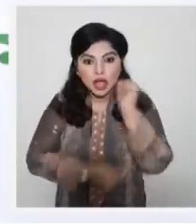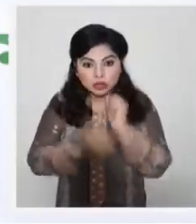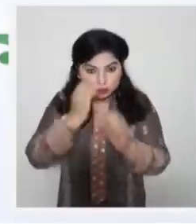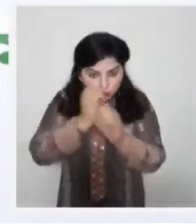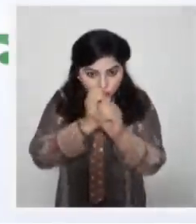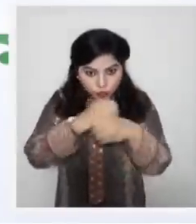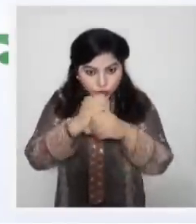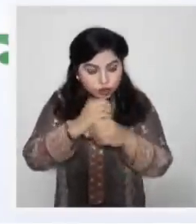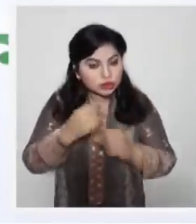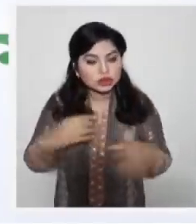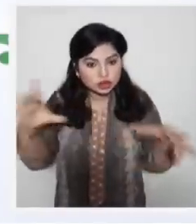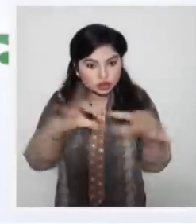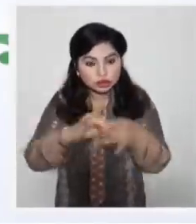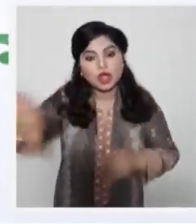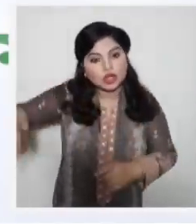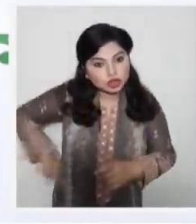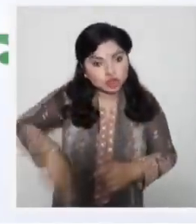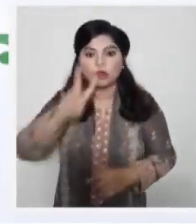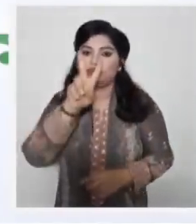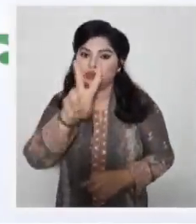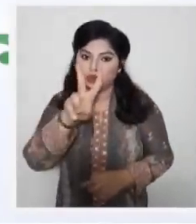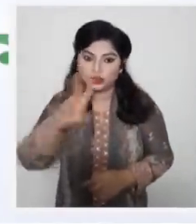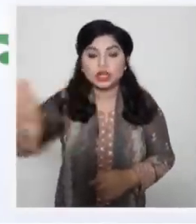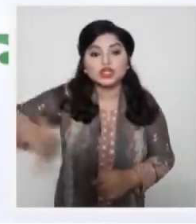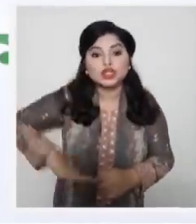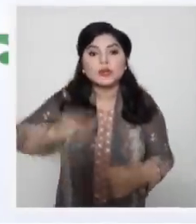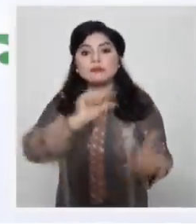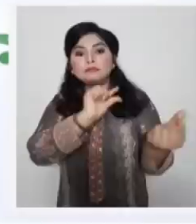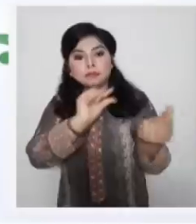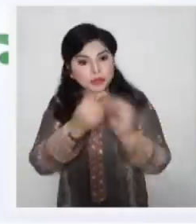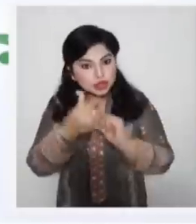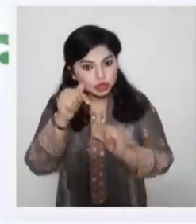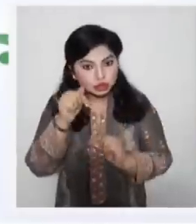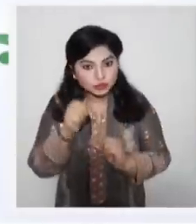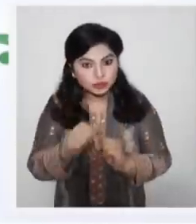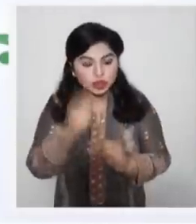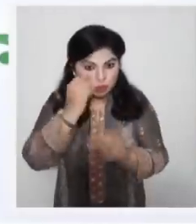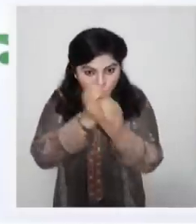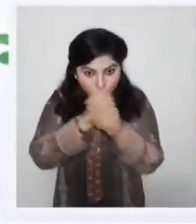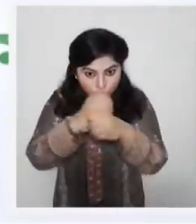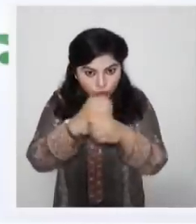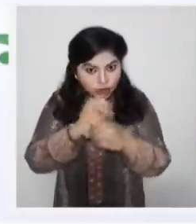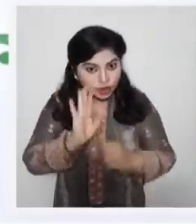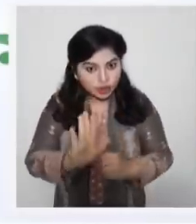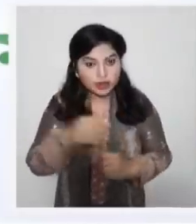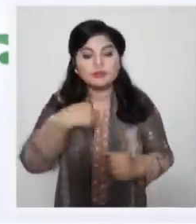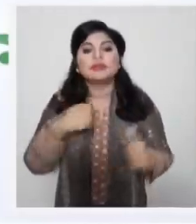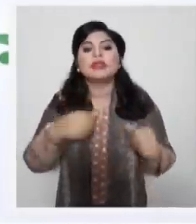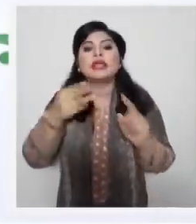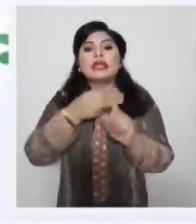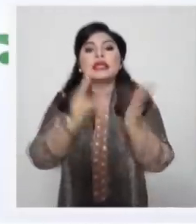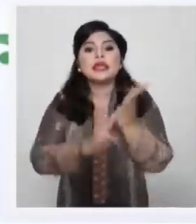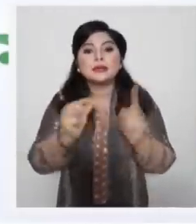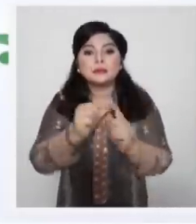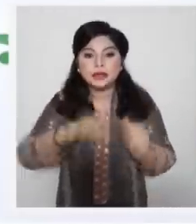সংগ্রহ এবং পরীক্ষা হয়েছে। যে নতুন বেসরকারি পরীক্ষাগারগুলো যুক্ত হয়েছে, চট্টগ্রামের 2টি,